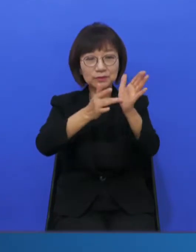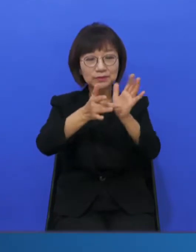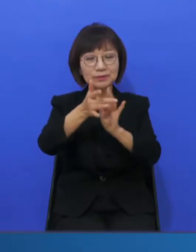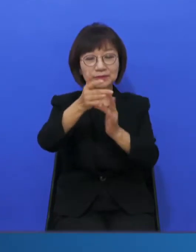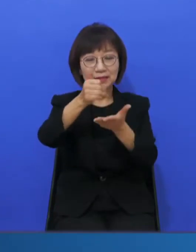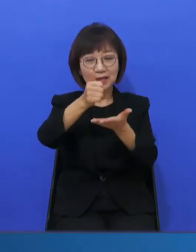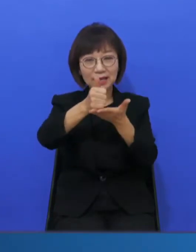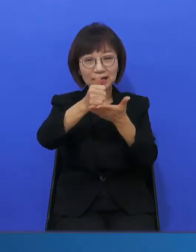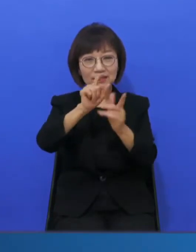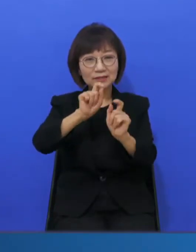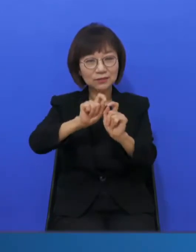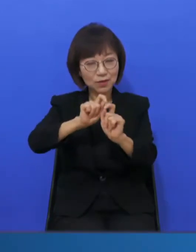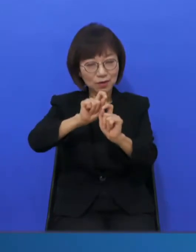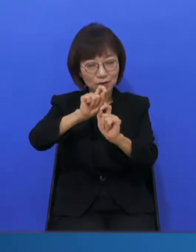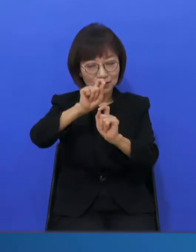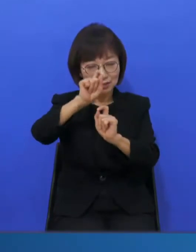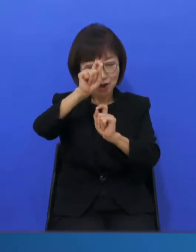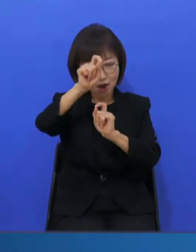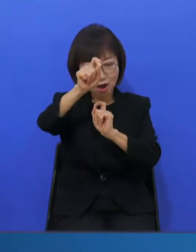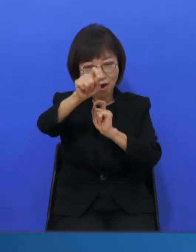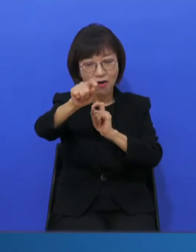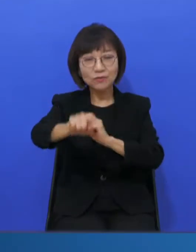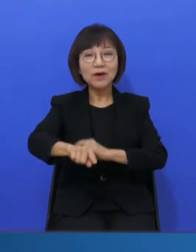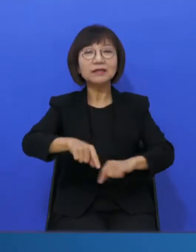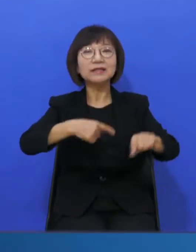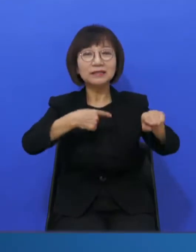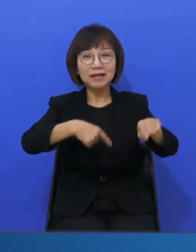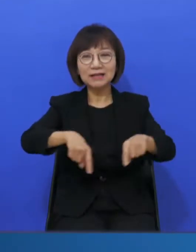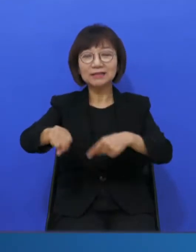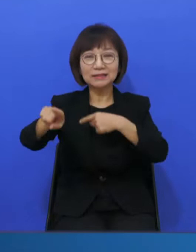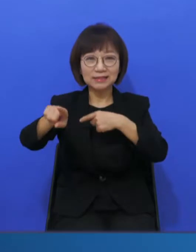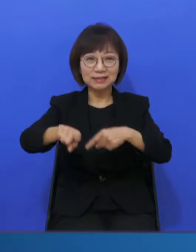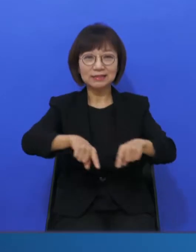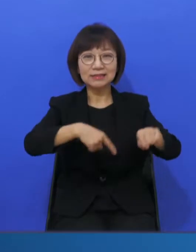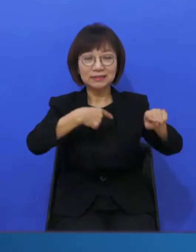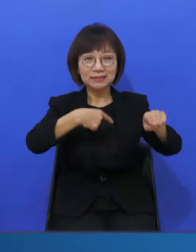구주 예수 영원히